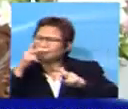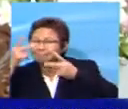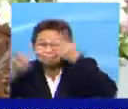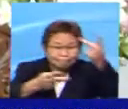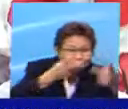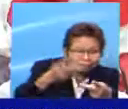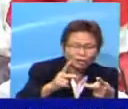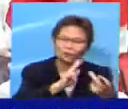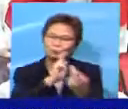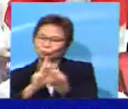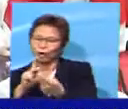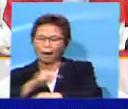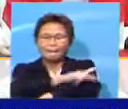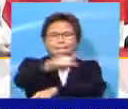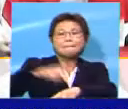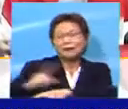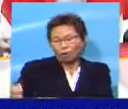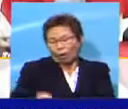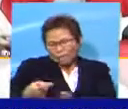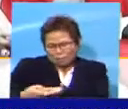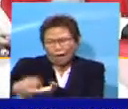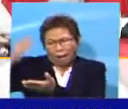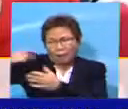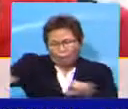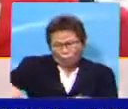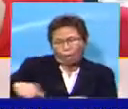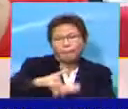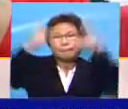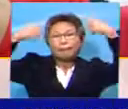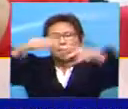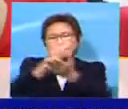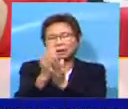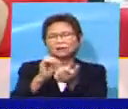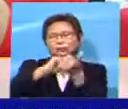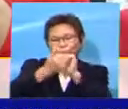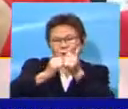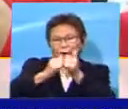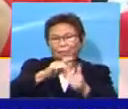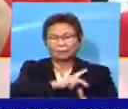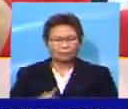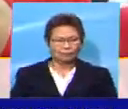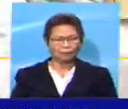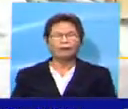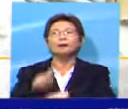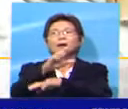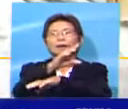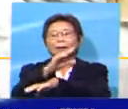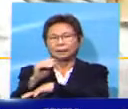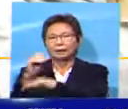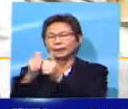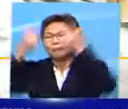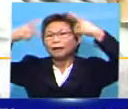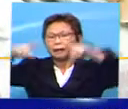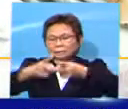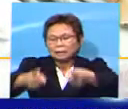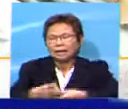Majlis Daerah Bera di Pahang. Perbincangan mengenainya akan dilakukan antara pengarah bahagian sukan kementerian Dato' N. Mahender Singh dengan pengarah